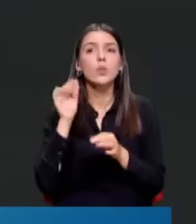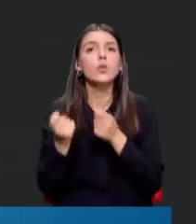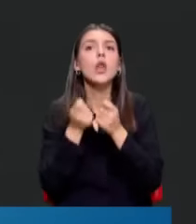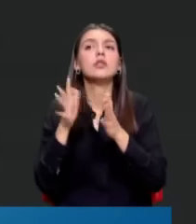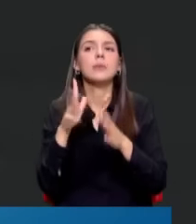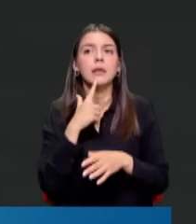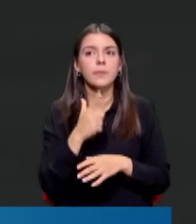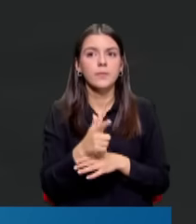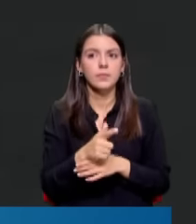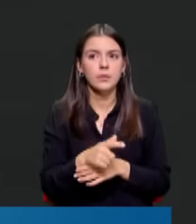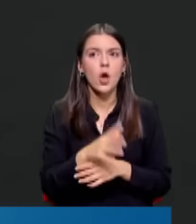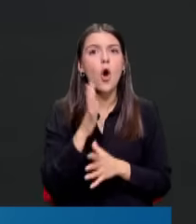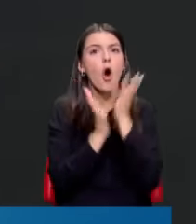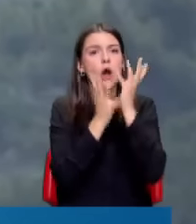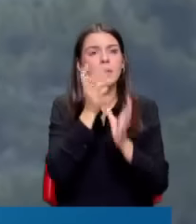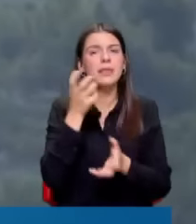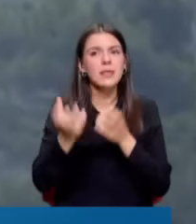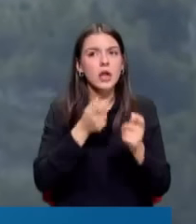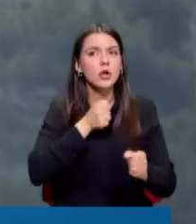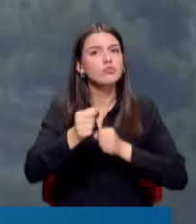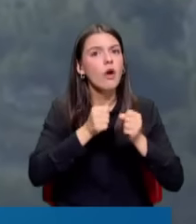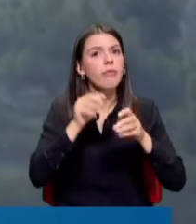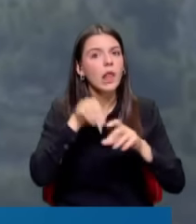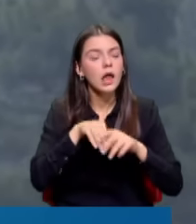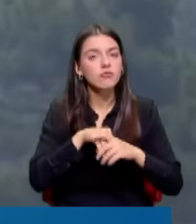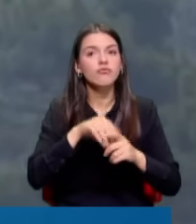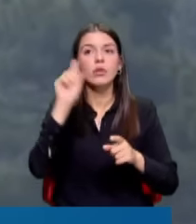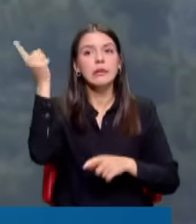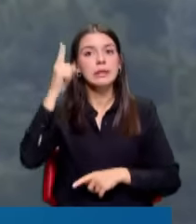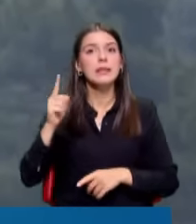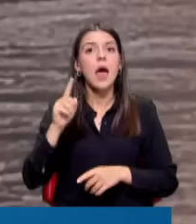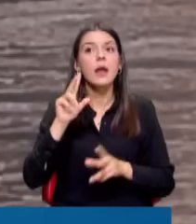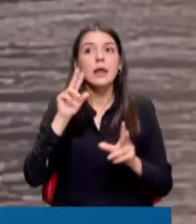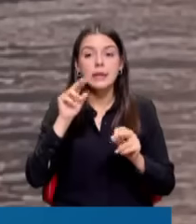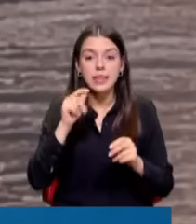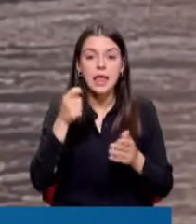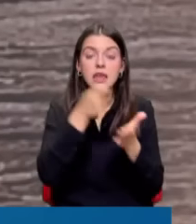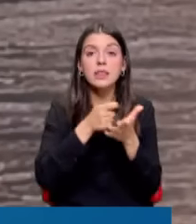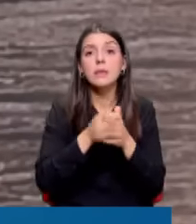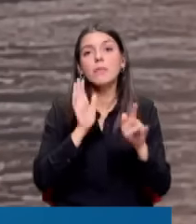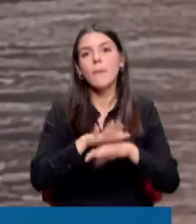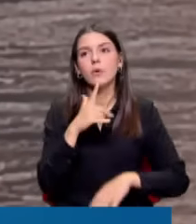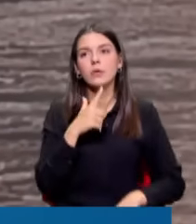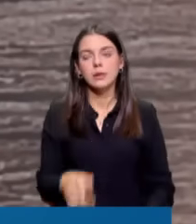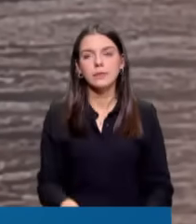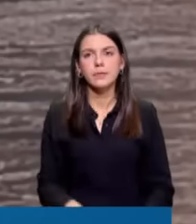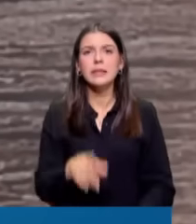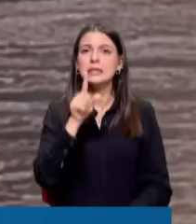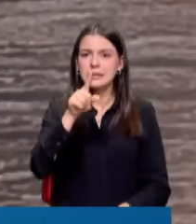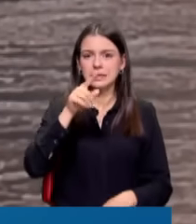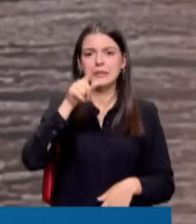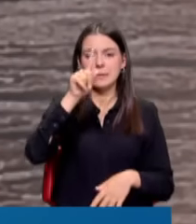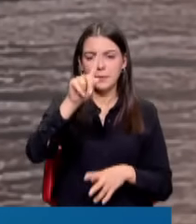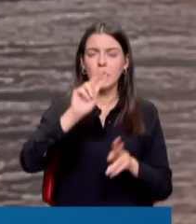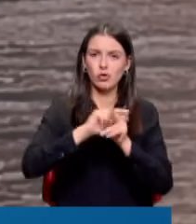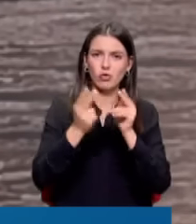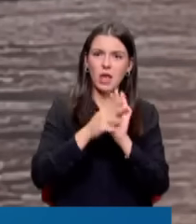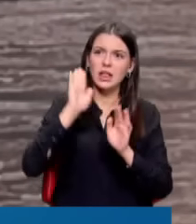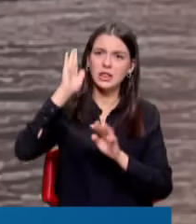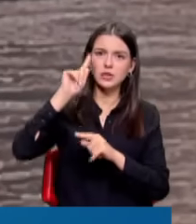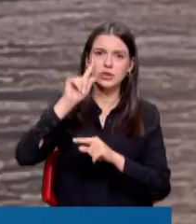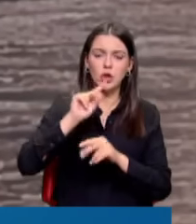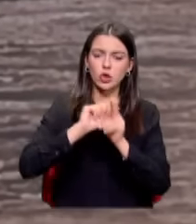Muhalefet, orman yangınlarıyla mücadele için iktidarın gerekli yatırımı yapmadığını söylüyor. Siz kalktığınız bir astronota dünyanın etrafında şöyle iki